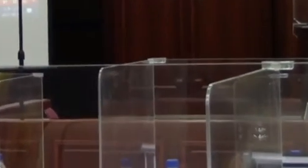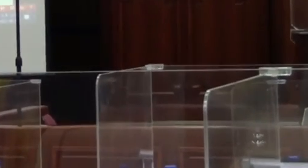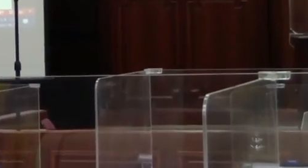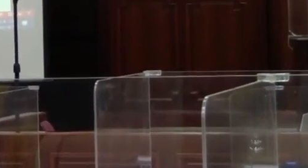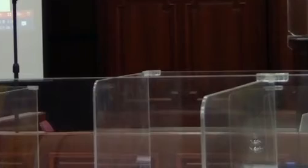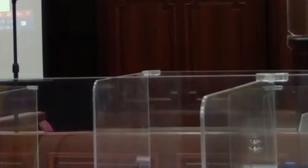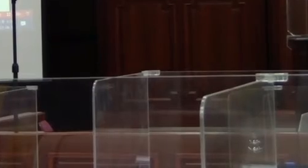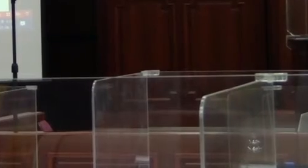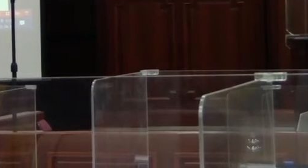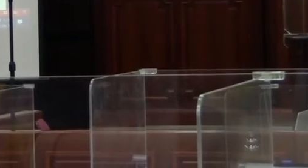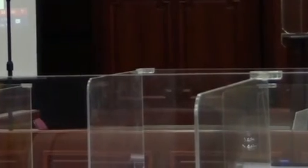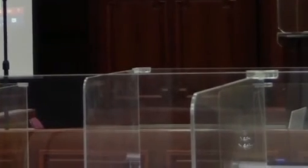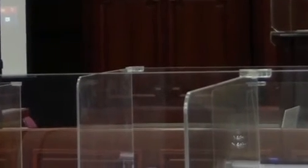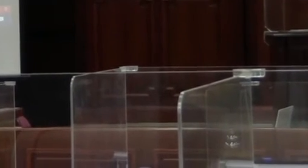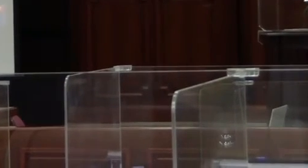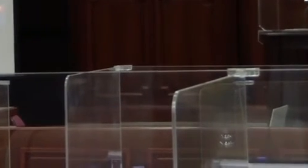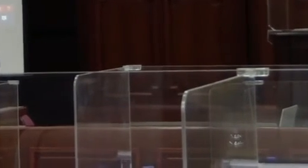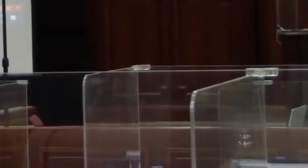이겁니다.